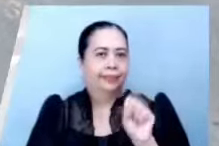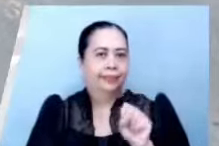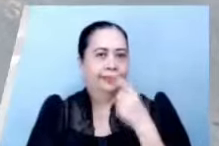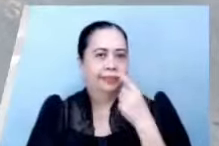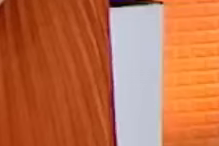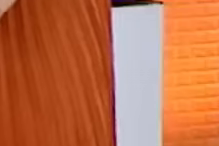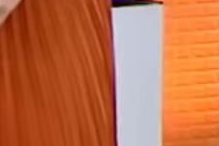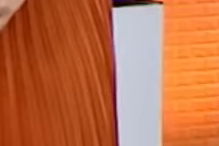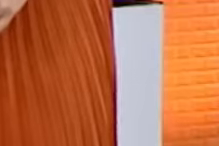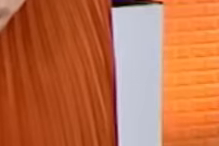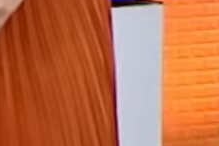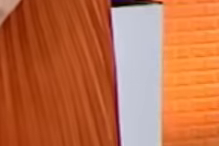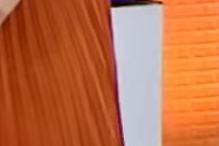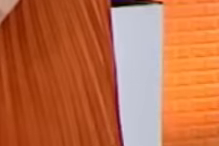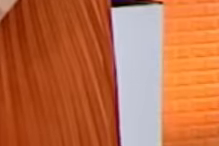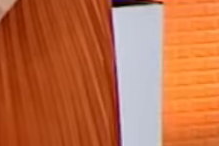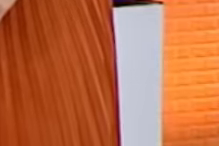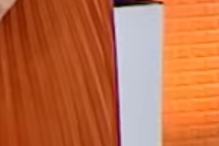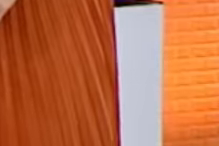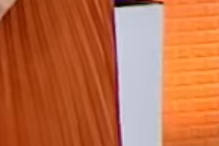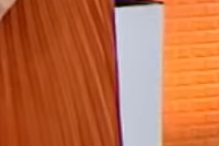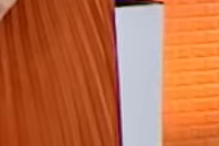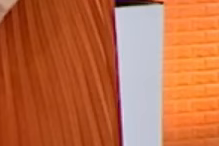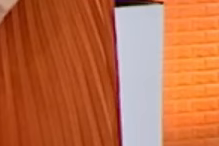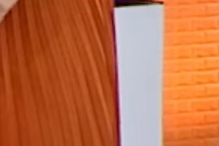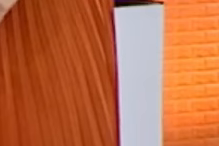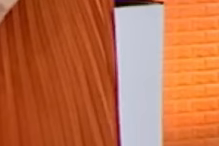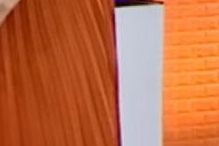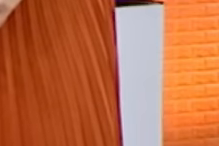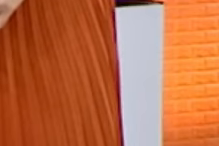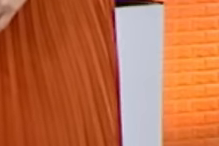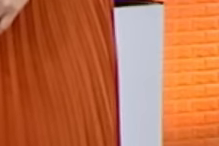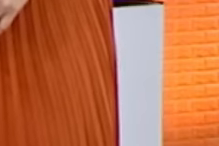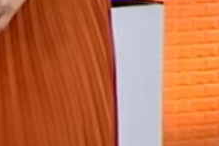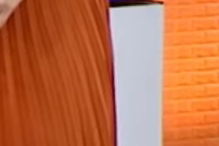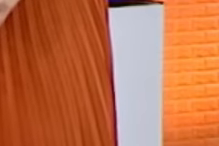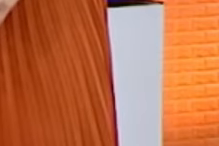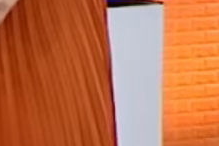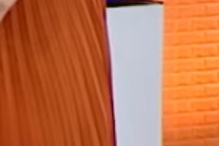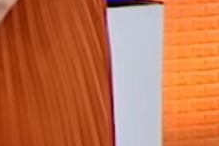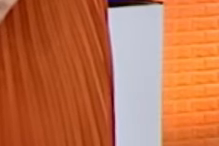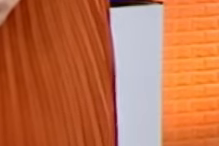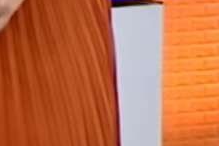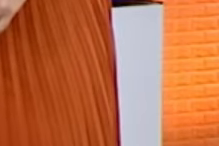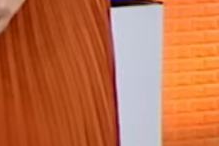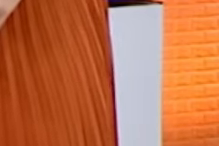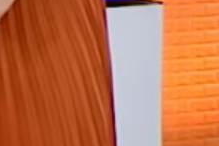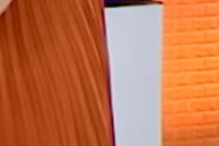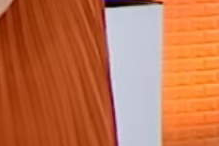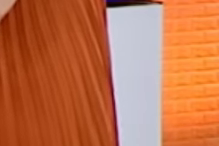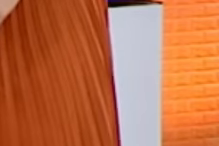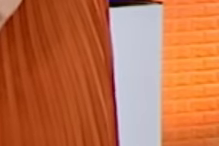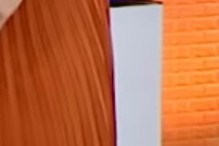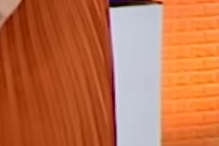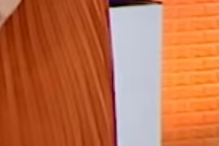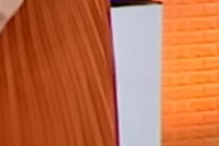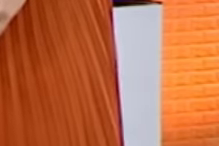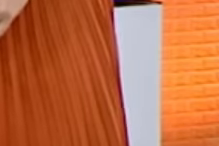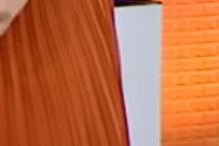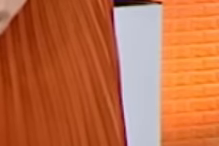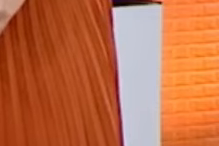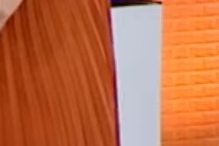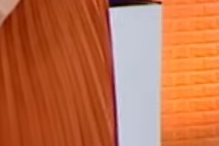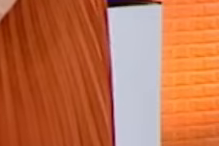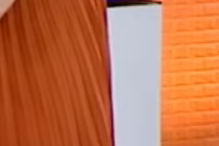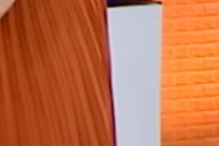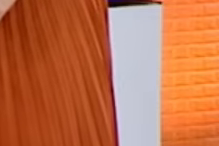News. Mga kapuso, para una ka sa mga balita, mag-subscribe sa GMA Integrated News sa YouTube. Sa mga kapuso abroad, subaybayan